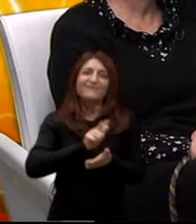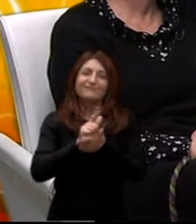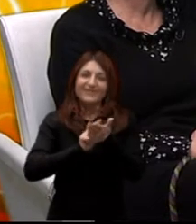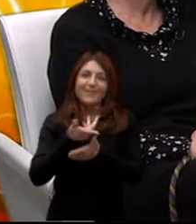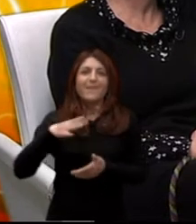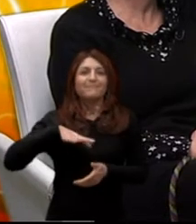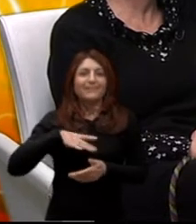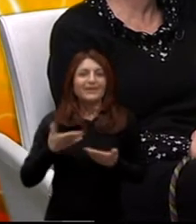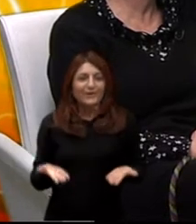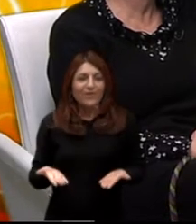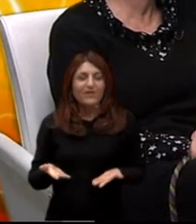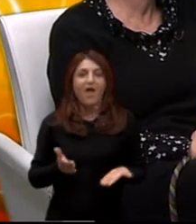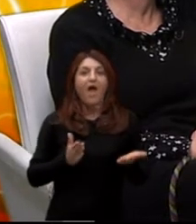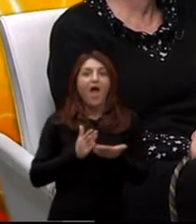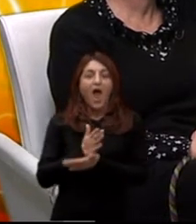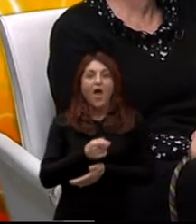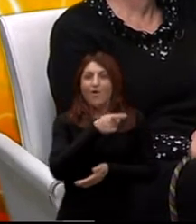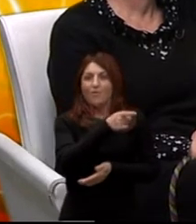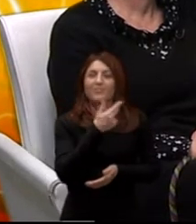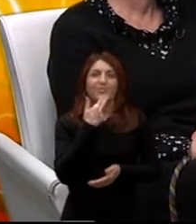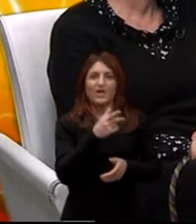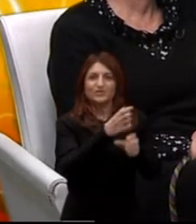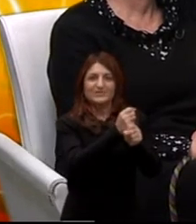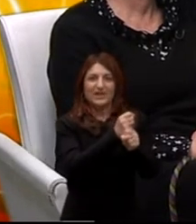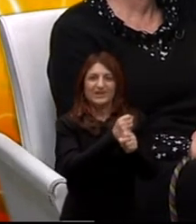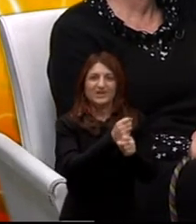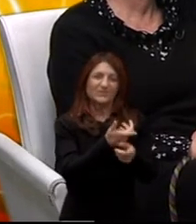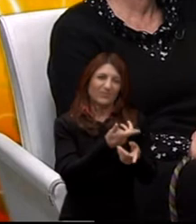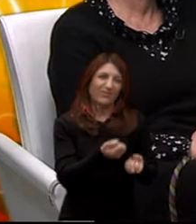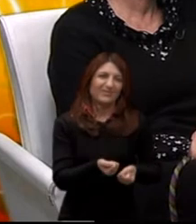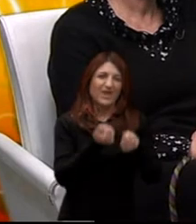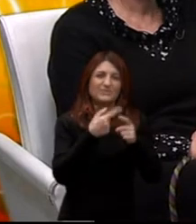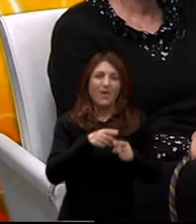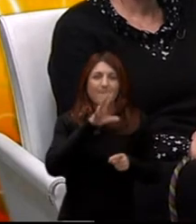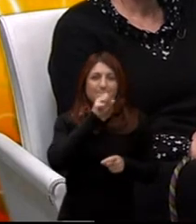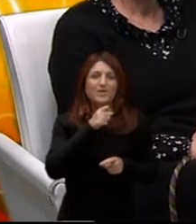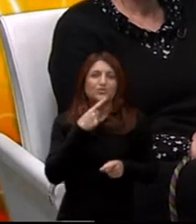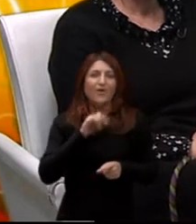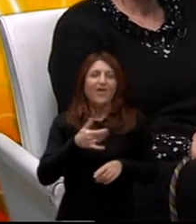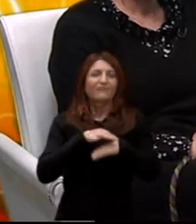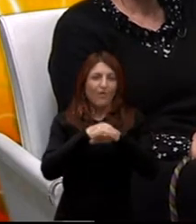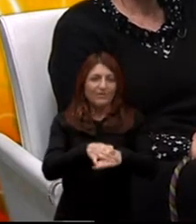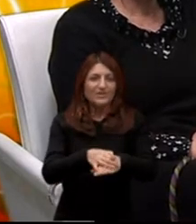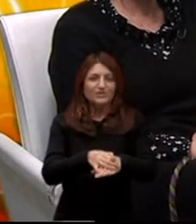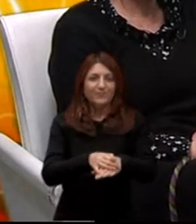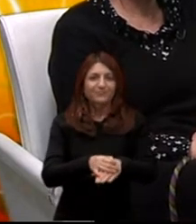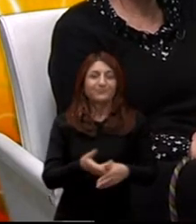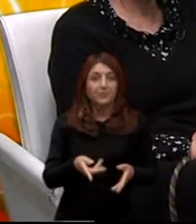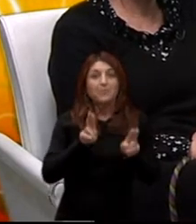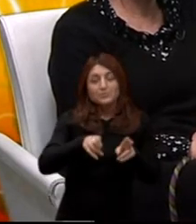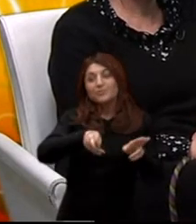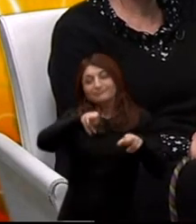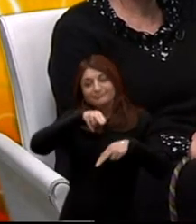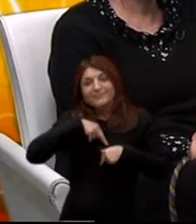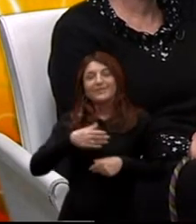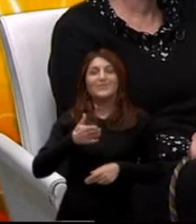tako imate mogućnost ukoliko ga korisnik ne zadržava, recimo što je teško, pogotovo kod pasa vodiča, da ga uzmete